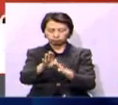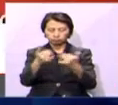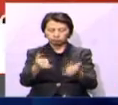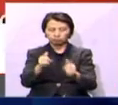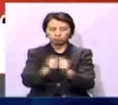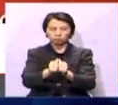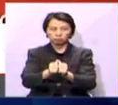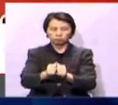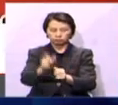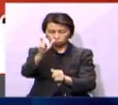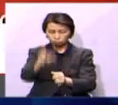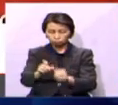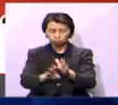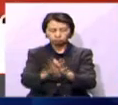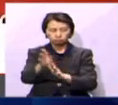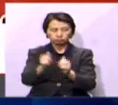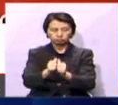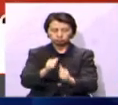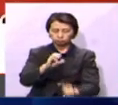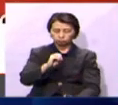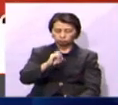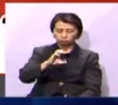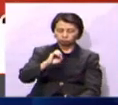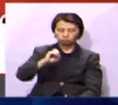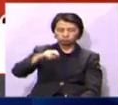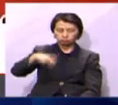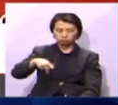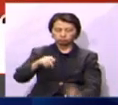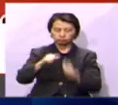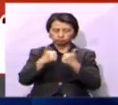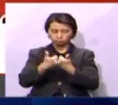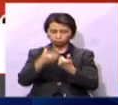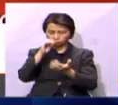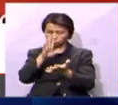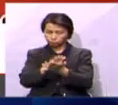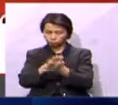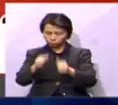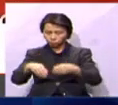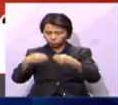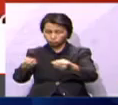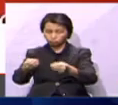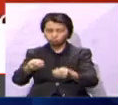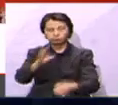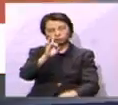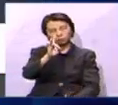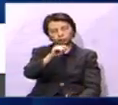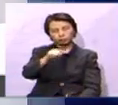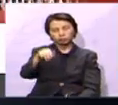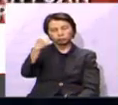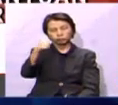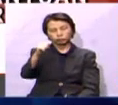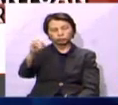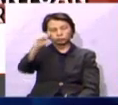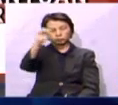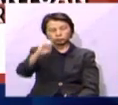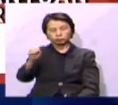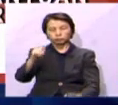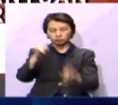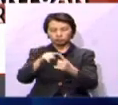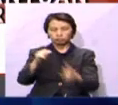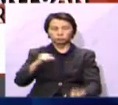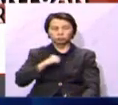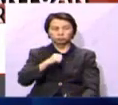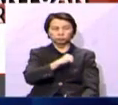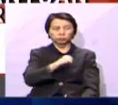dan prospek pertumbuhan diraih, Koop Bank Persatuan yakin dapat memberikan antara 8 hingga 10% kepada